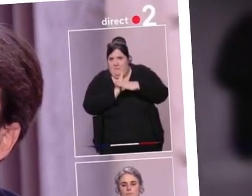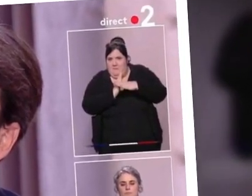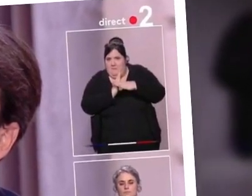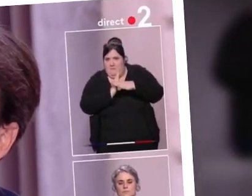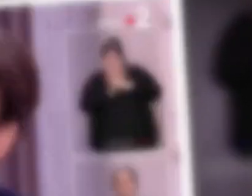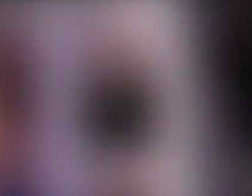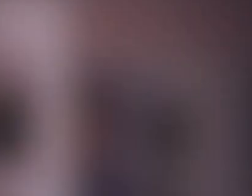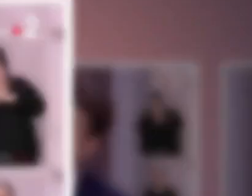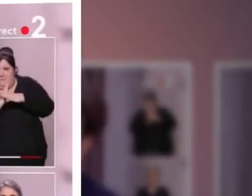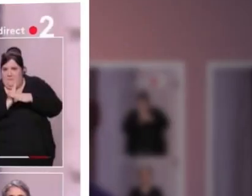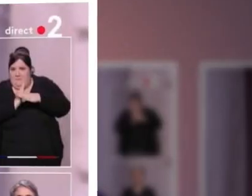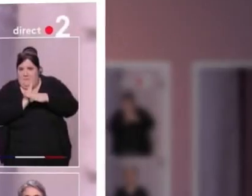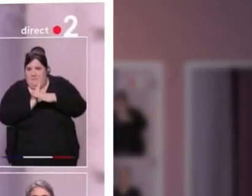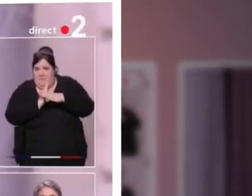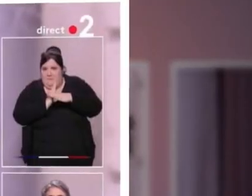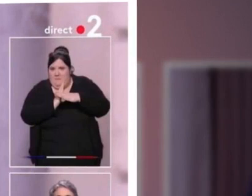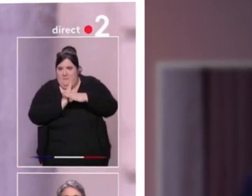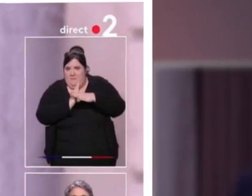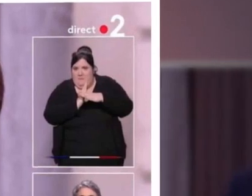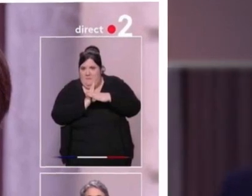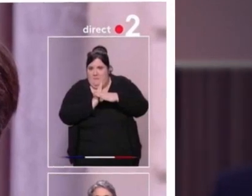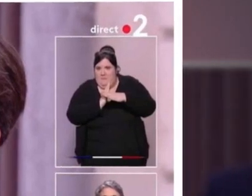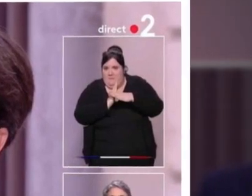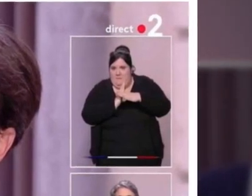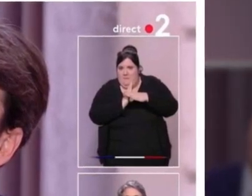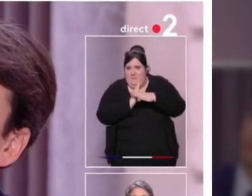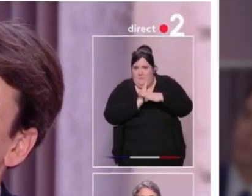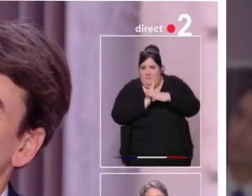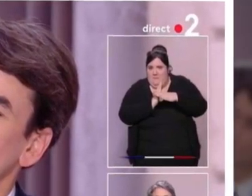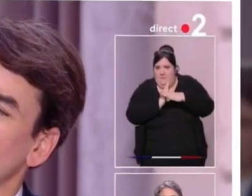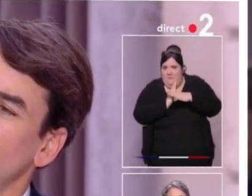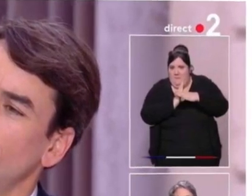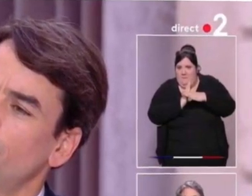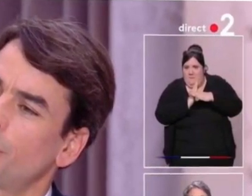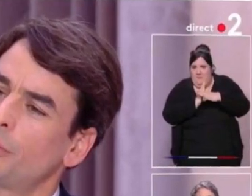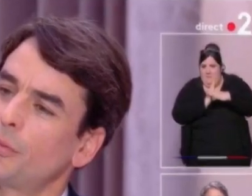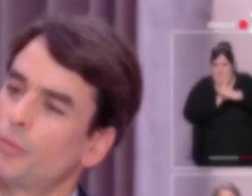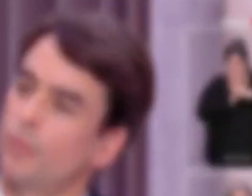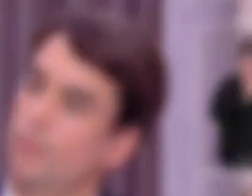Crédit photo, capture d'écran France 2.